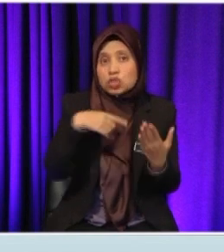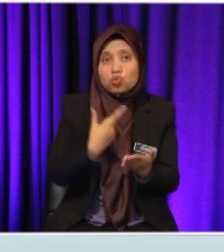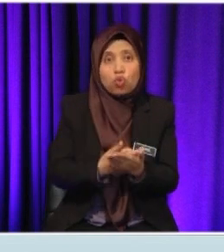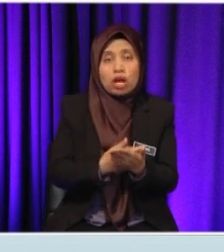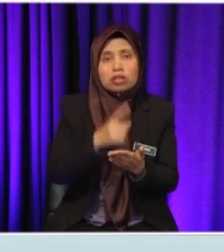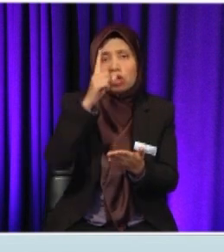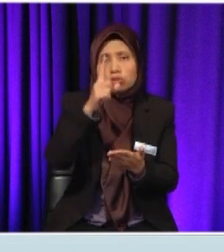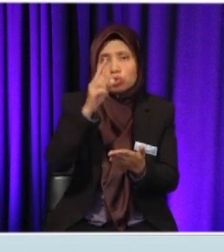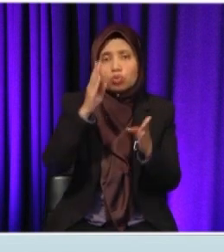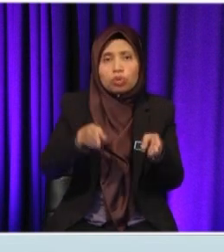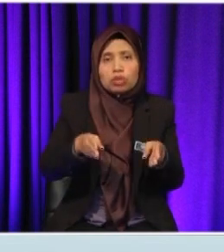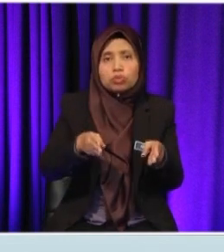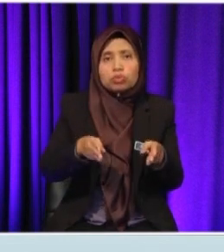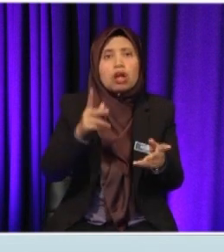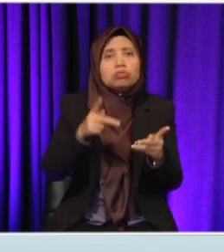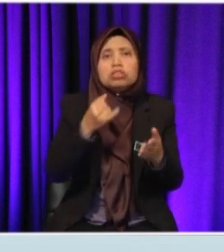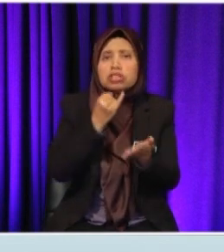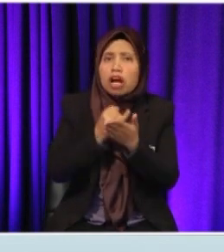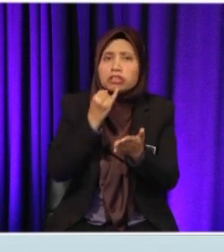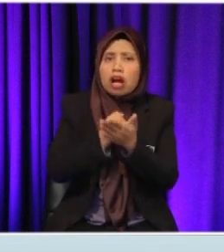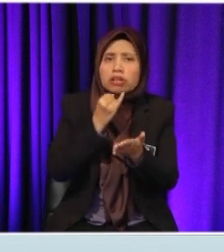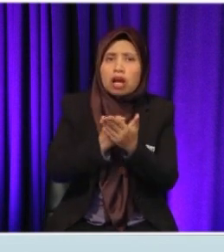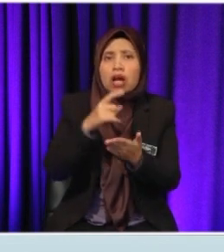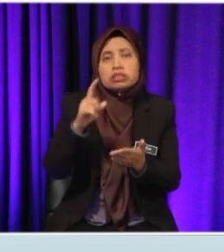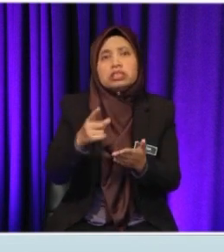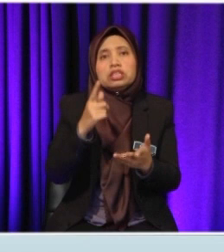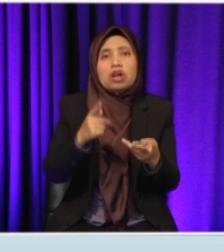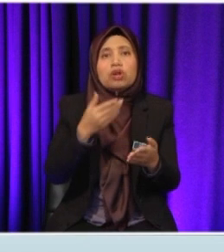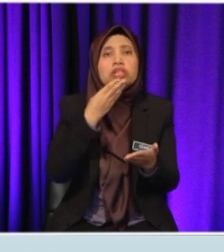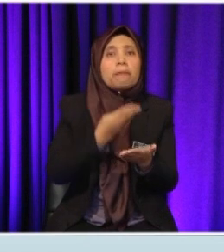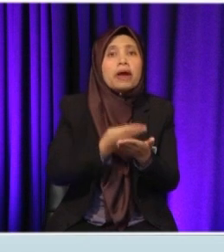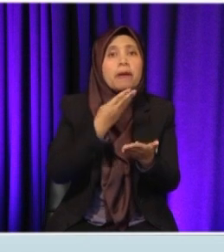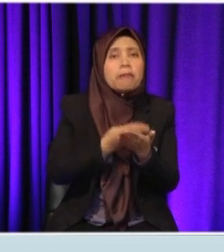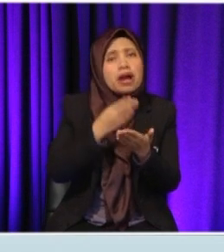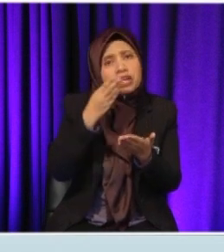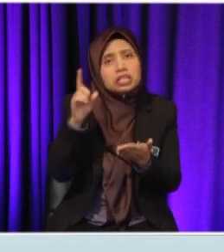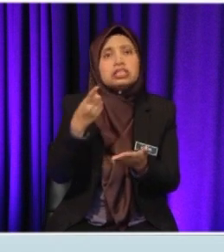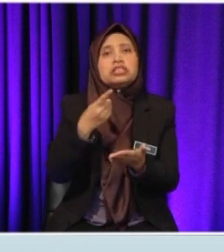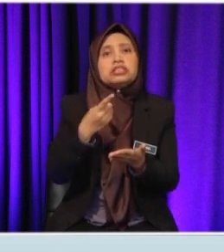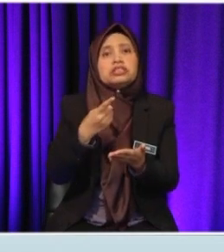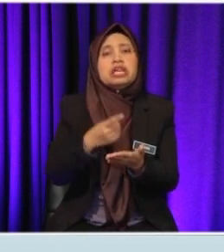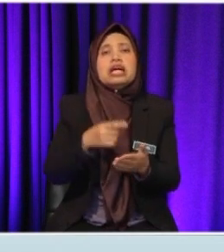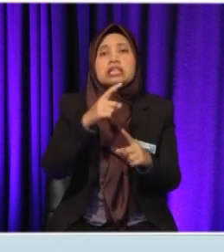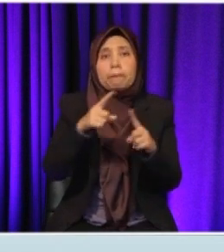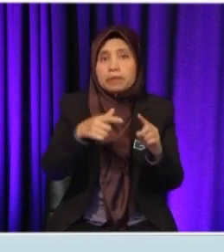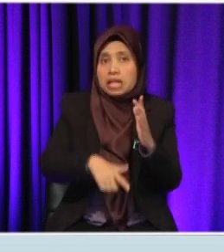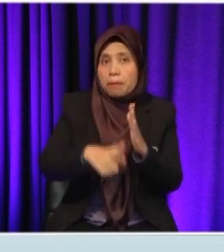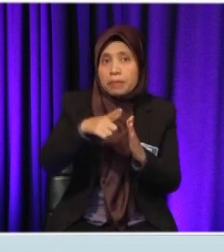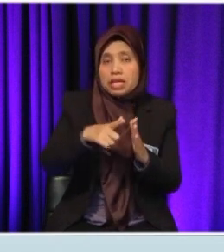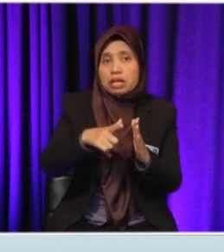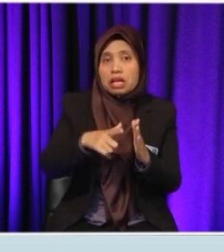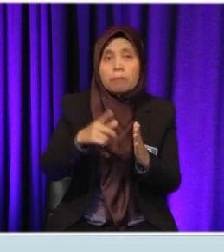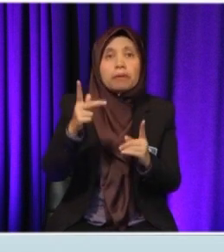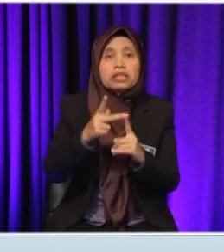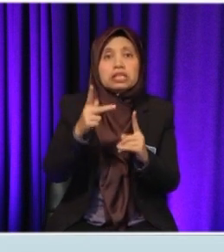itu diberi peranan jahat, dia jahat sajalah. Kalau baik, dia baik sajalah. Tapi lebih kepada berperanan jahat.